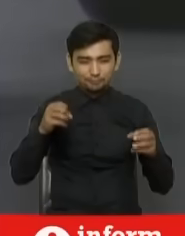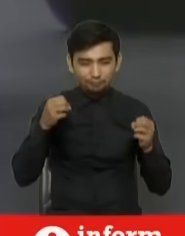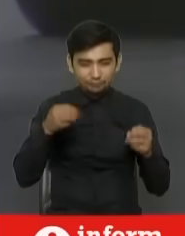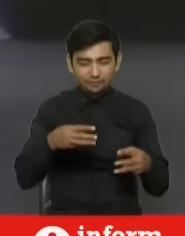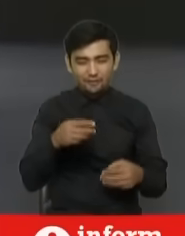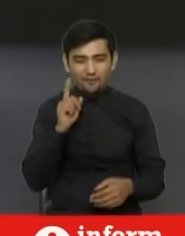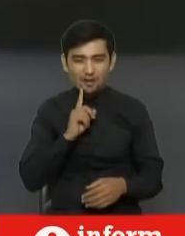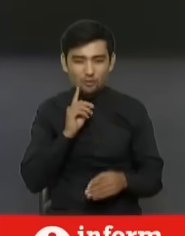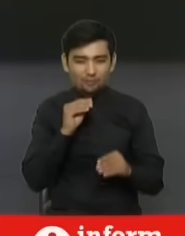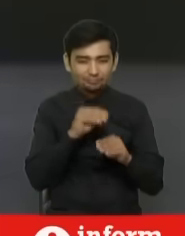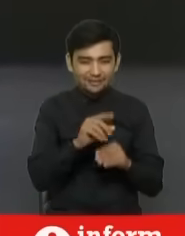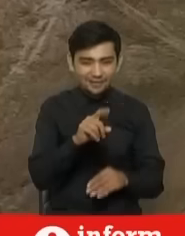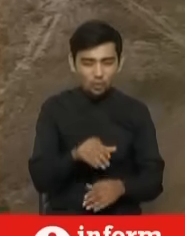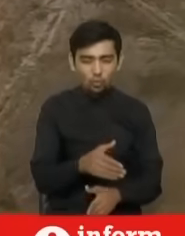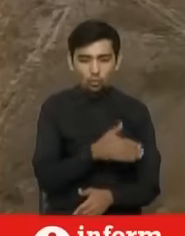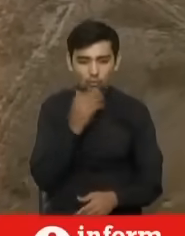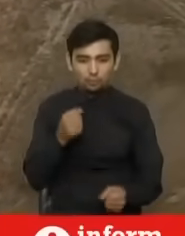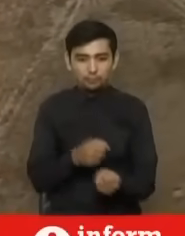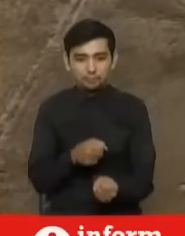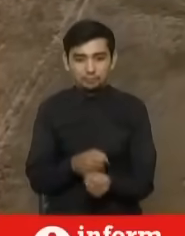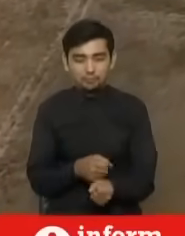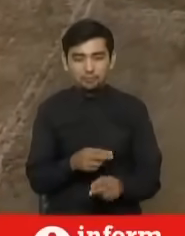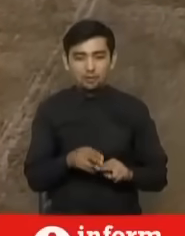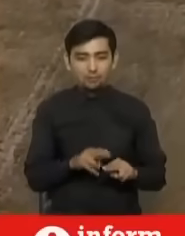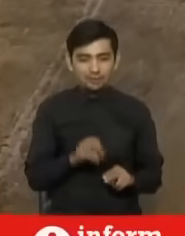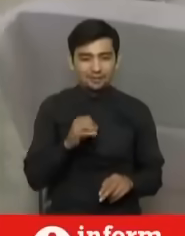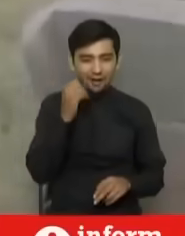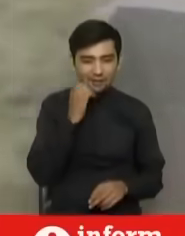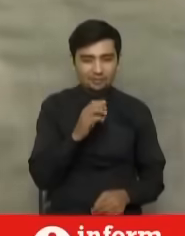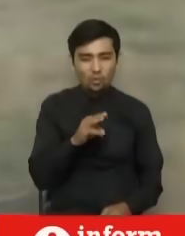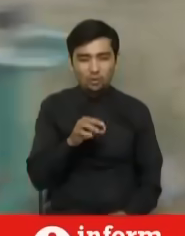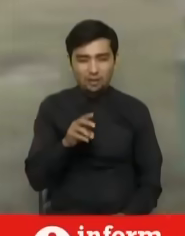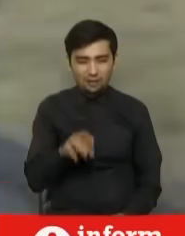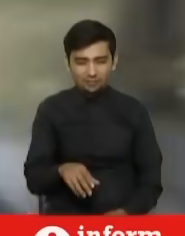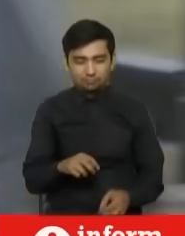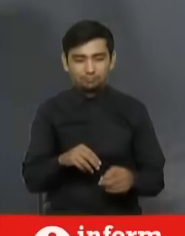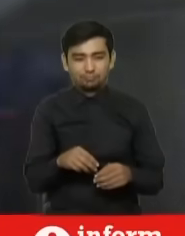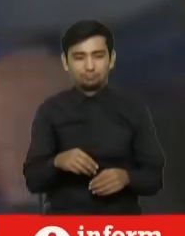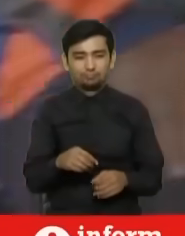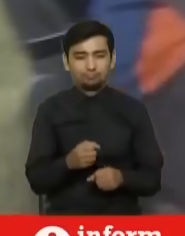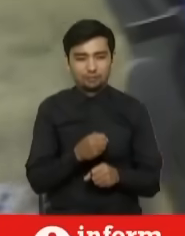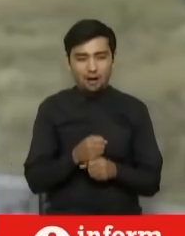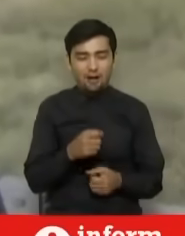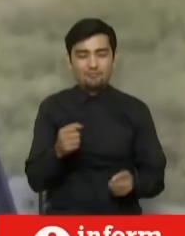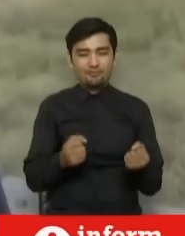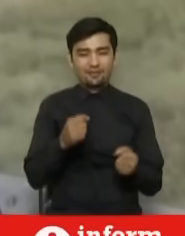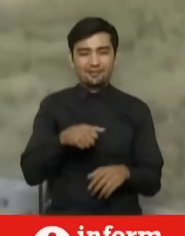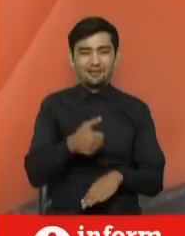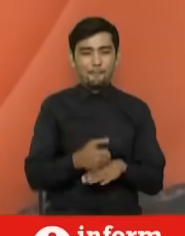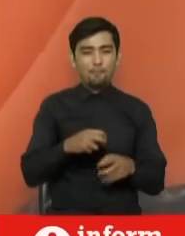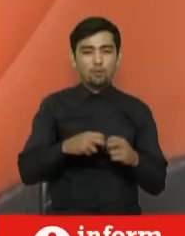таңбалары жоқ. Әрі автожолдардың басым бөлігі ескі стандарттар бойынша салынған. Ал басты проблема көлікті мас күйінде